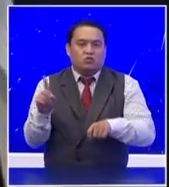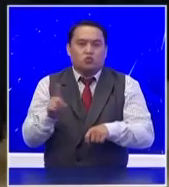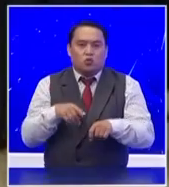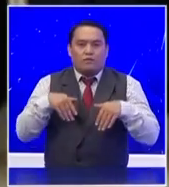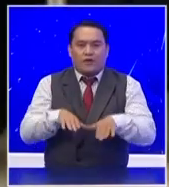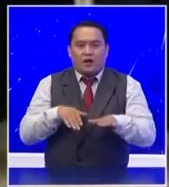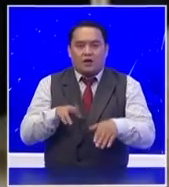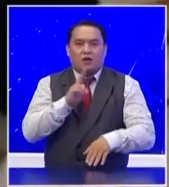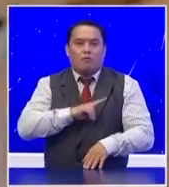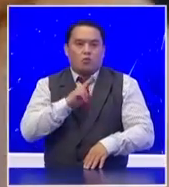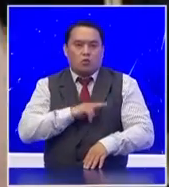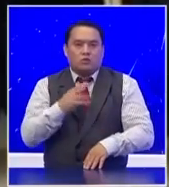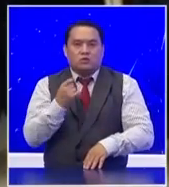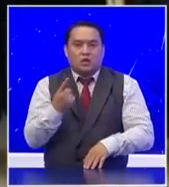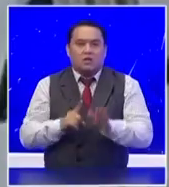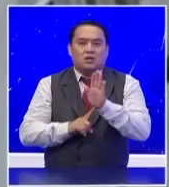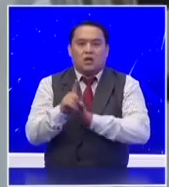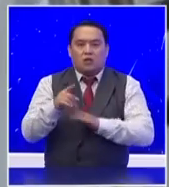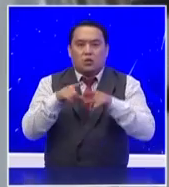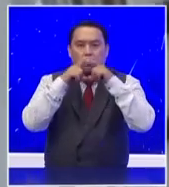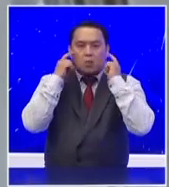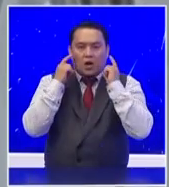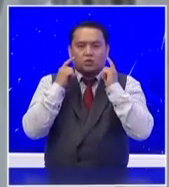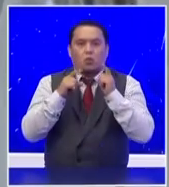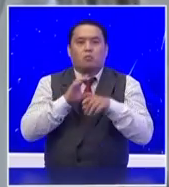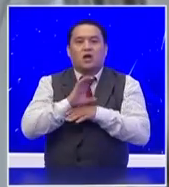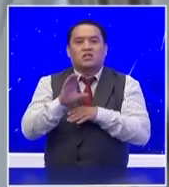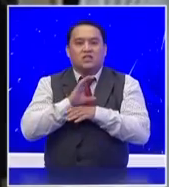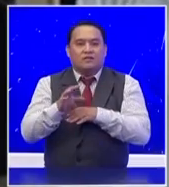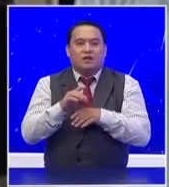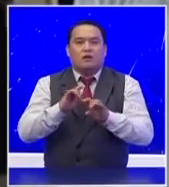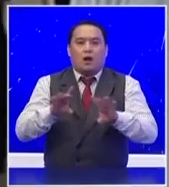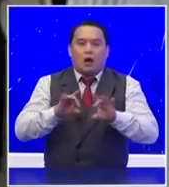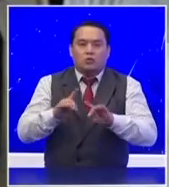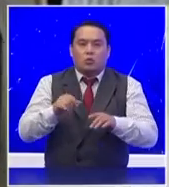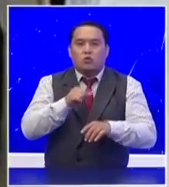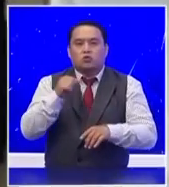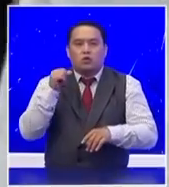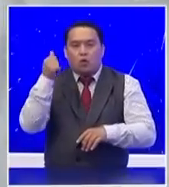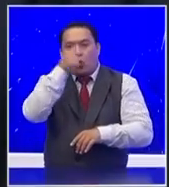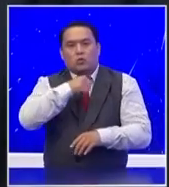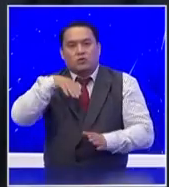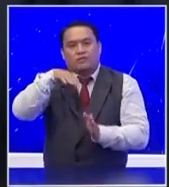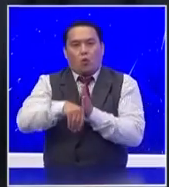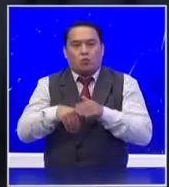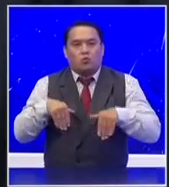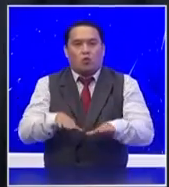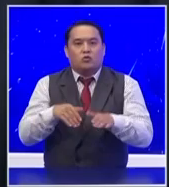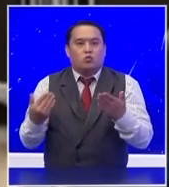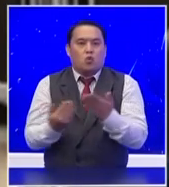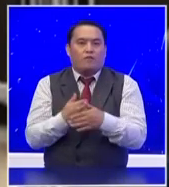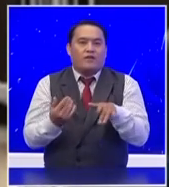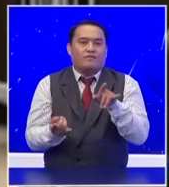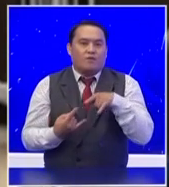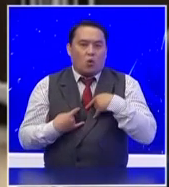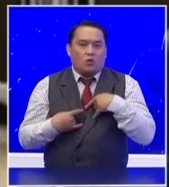швеи не потеряли работу, цех начал выпускать маски. Производители рассказывают, что прошлогодние сбережения вложили в пошив новой формы.